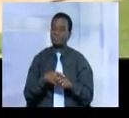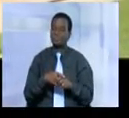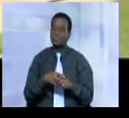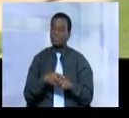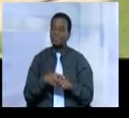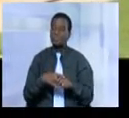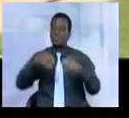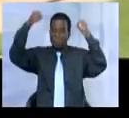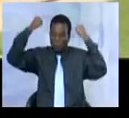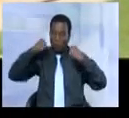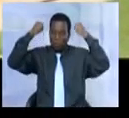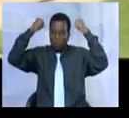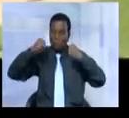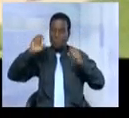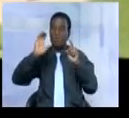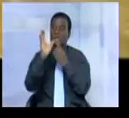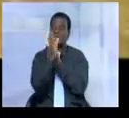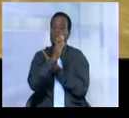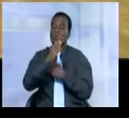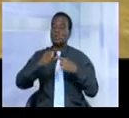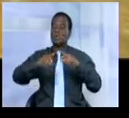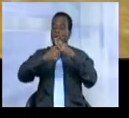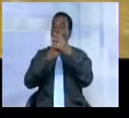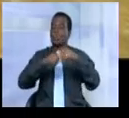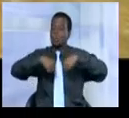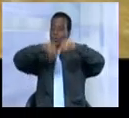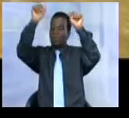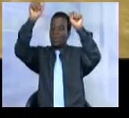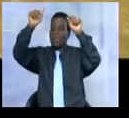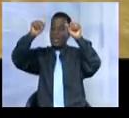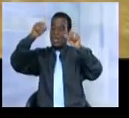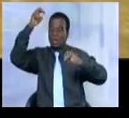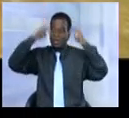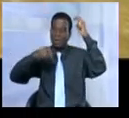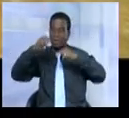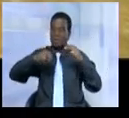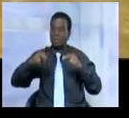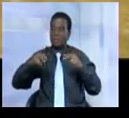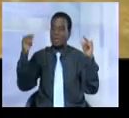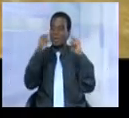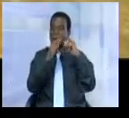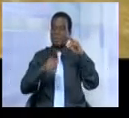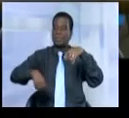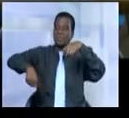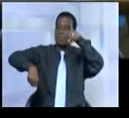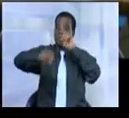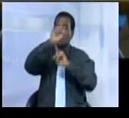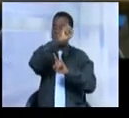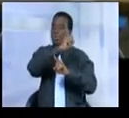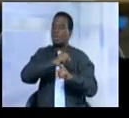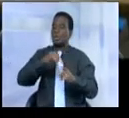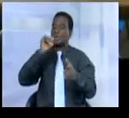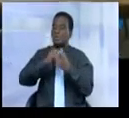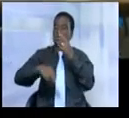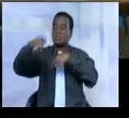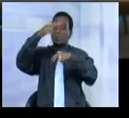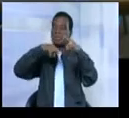Sport et culture, c'est reparti dans les universités ivoiriennes. Des compétitions, les Campus Games, consacreront ce grand retour à